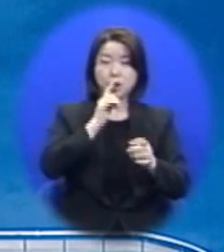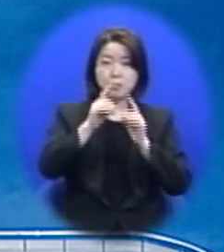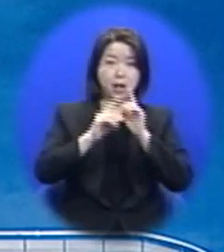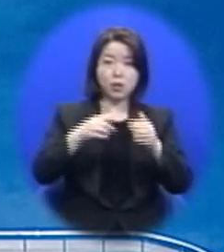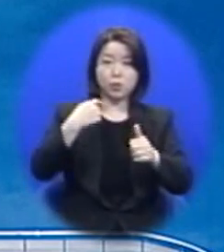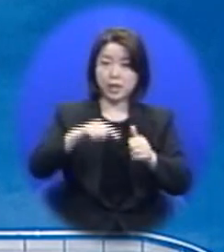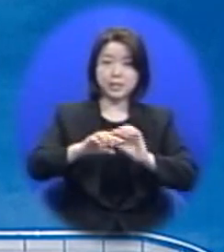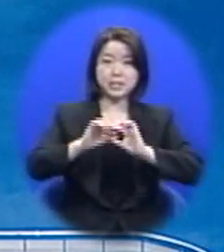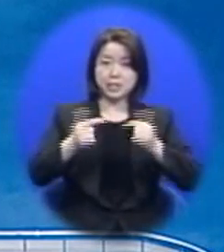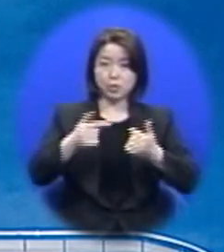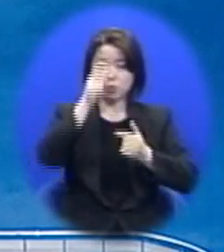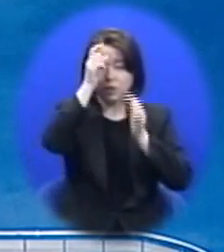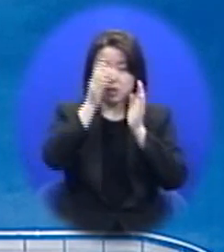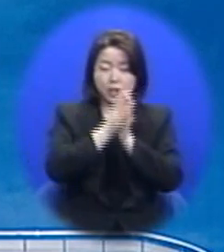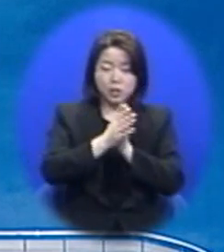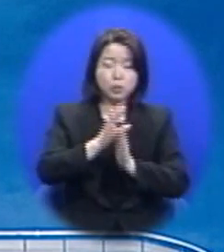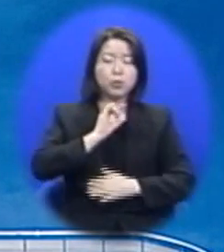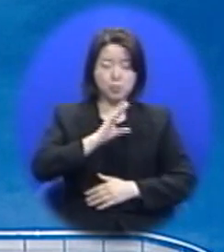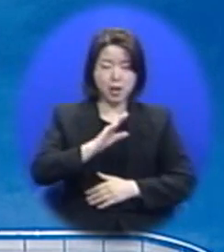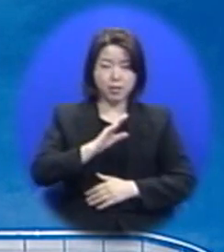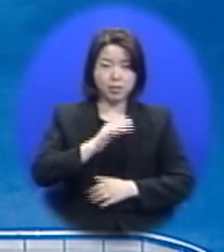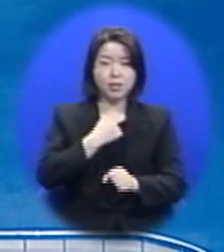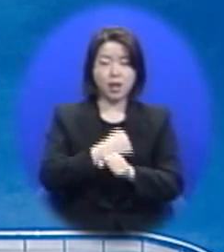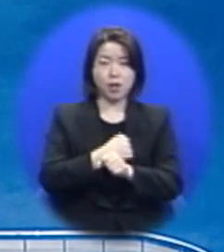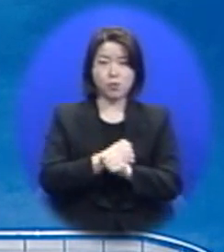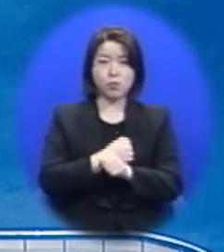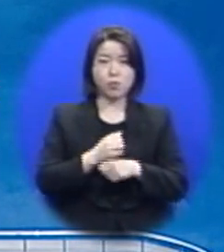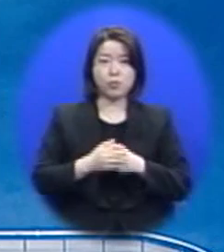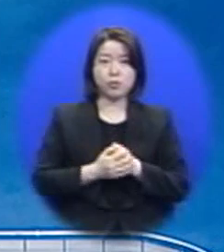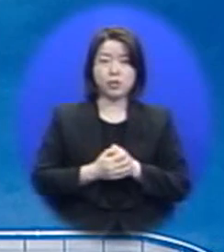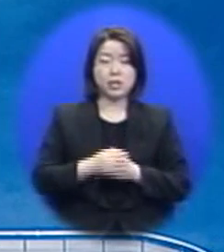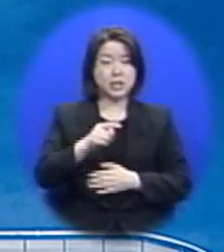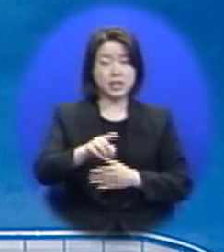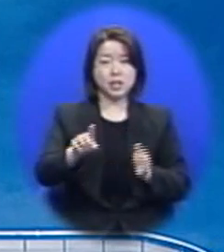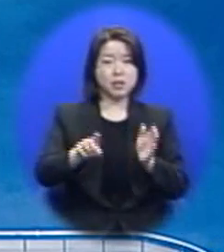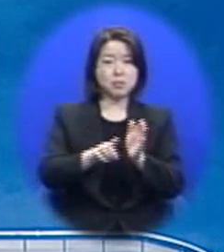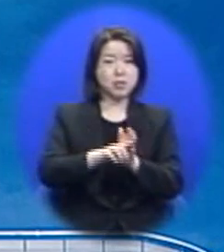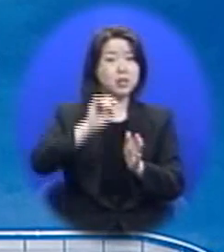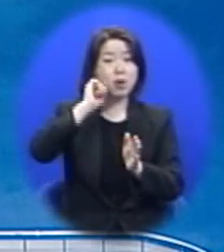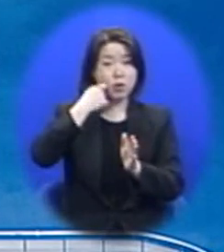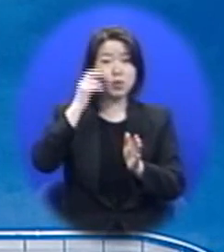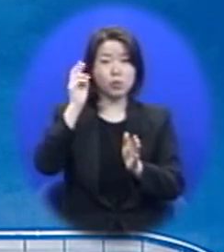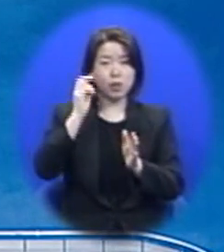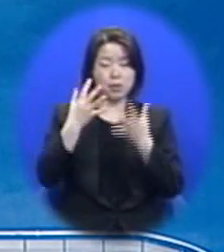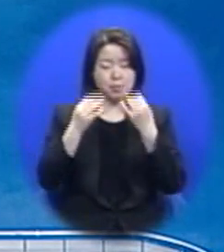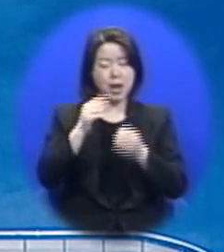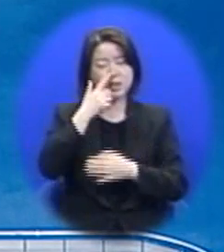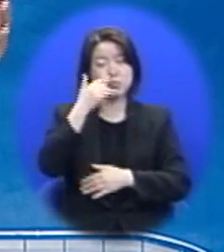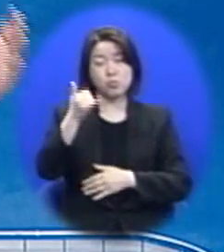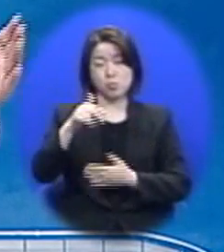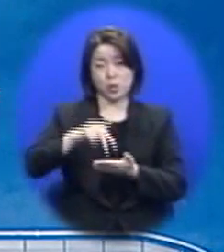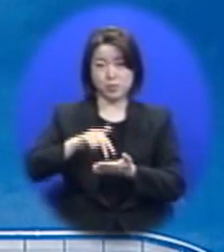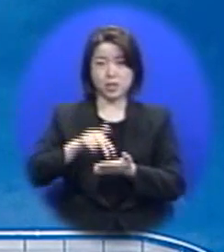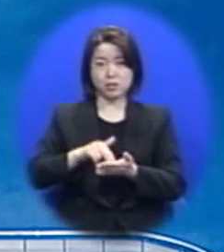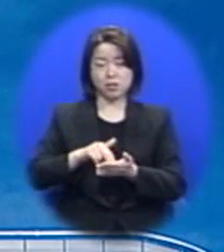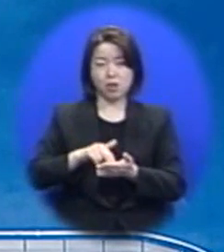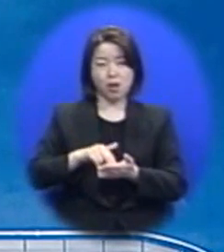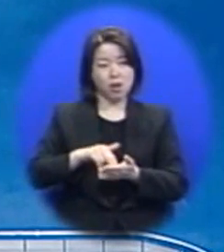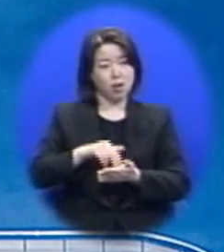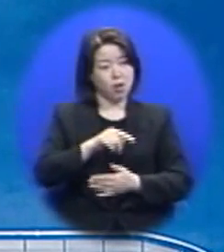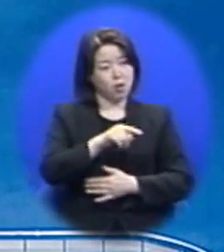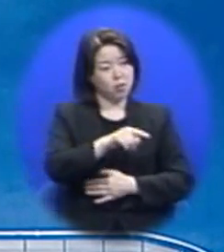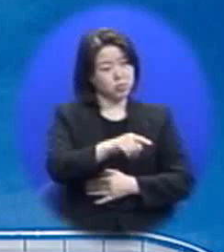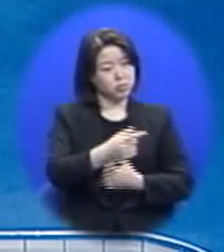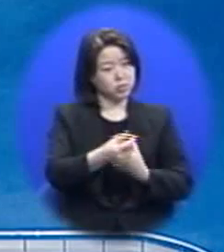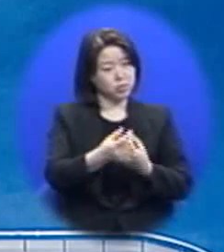않고 기도로만 하고 이게 믿어지지가 않는 거예요. 많은 부모들에게 그런 일이 일어날 수 있으리라.